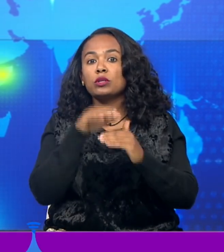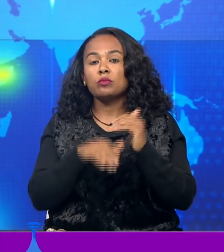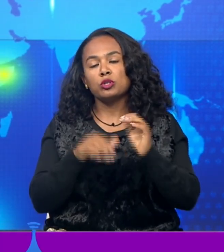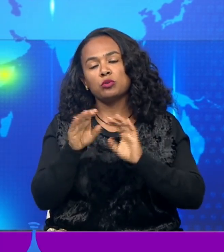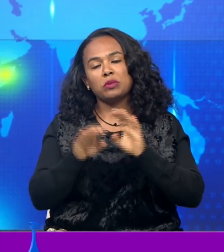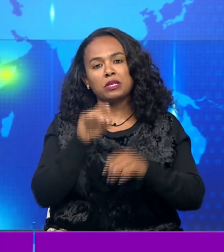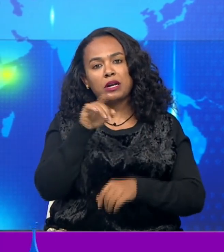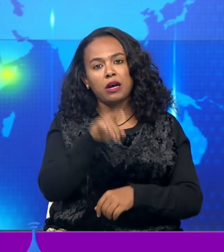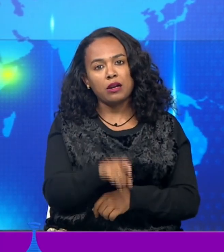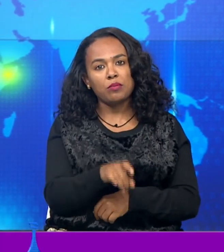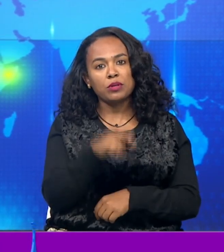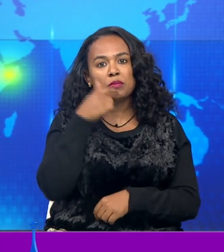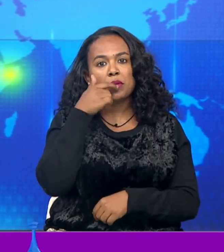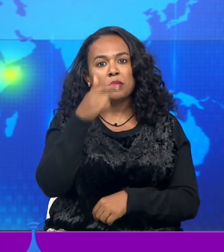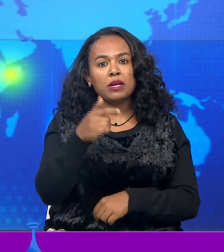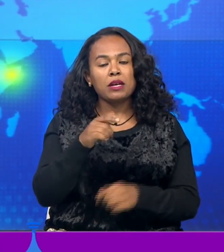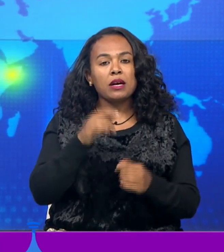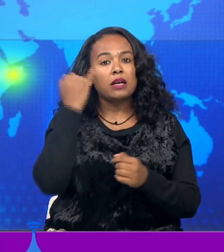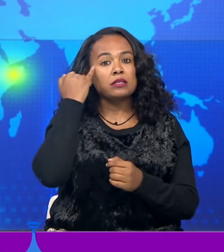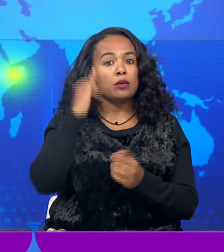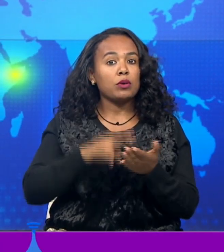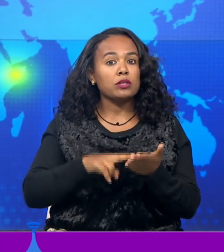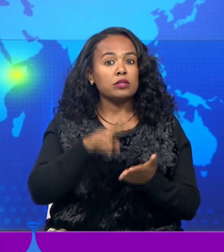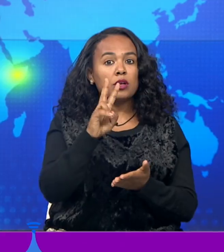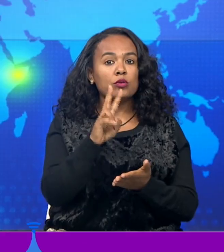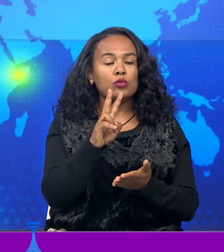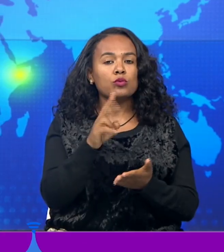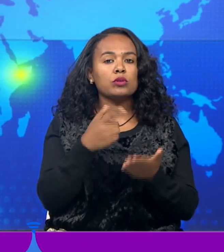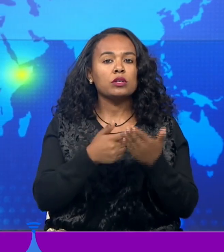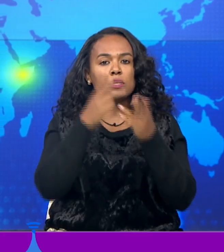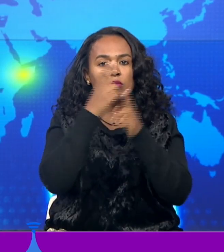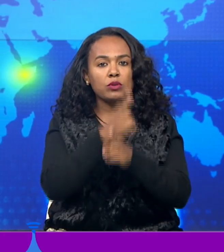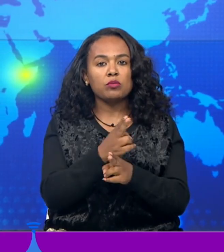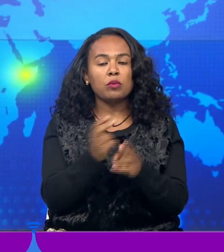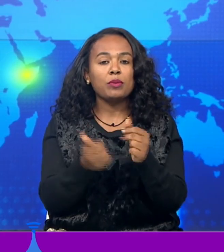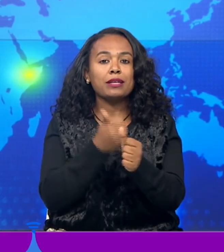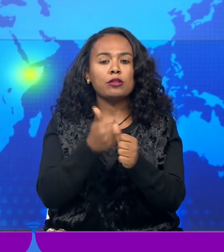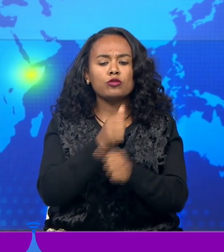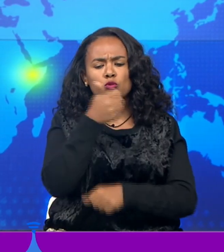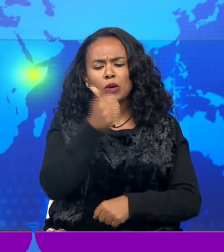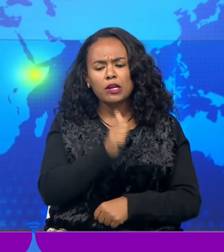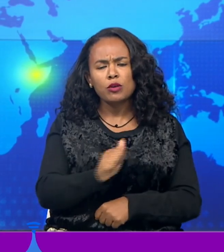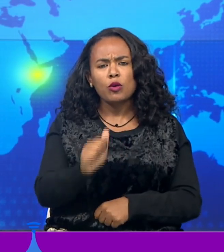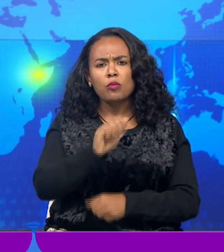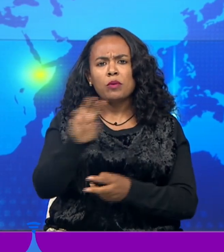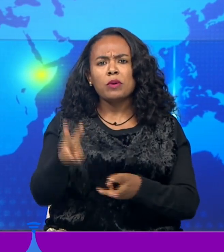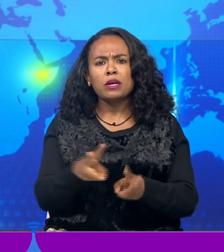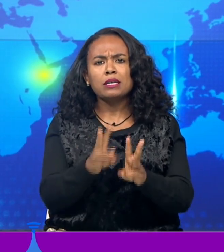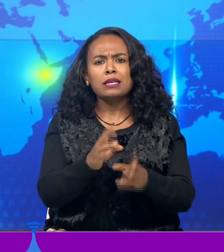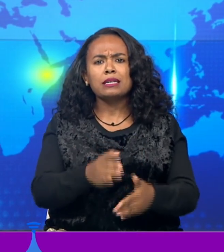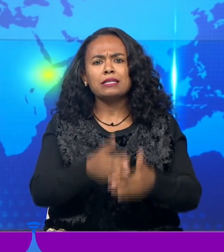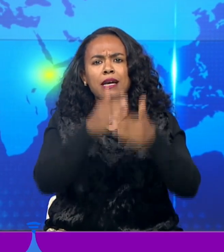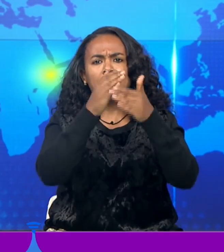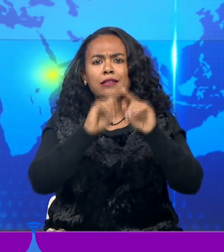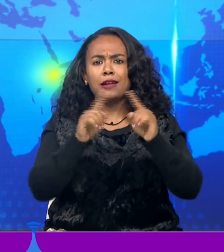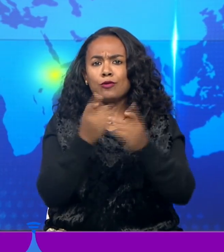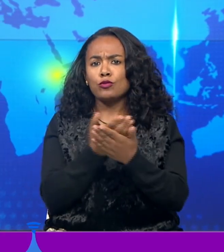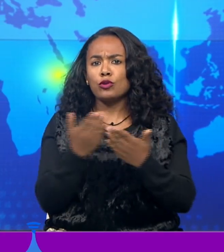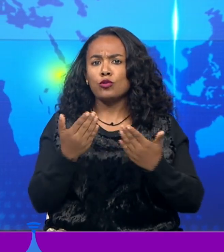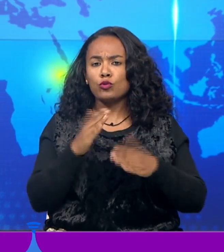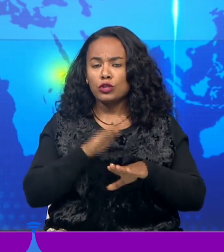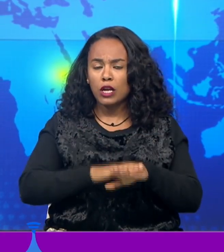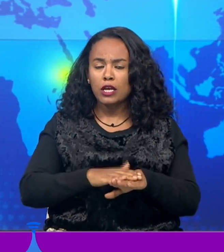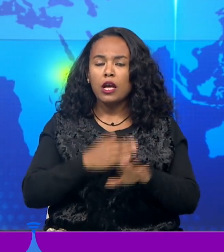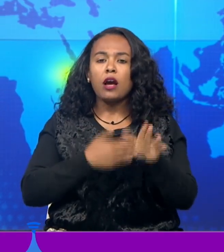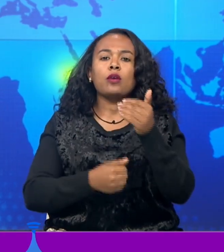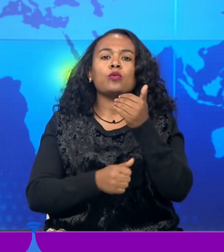አለበት በሚል ሀሳብ አነሳለሁ። እነ ክብርት በሚከታተሏቸው ማንኛውም የመንገድ የህንፃ የመሳሰሉት ነገሮች ላይ